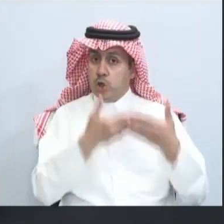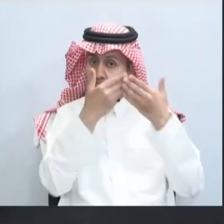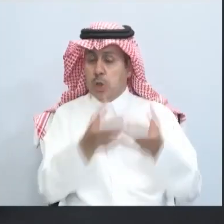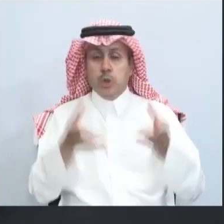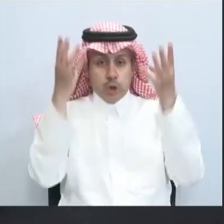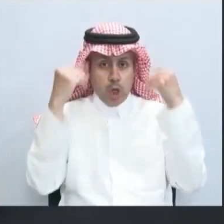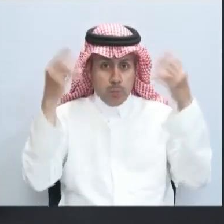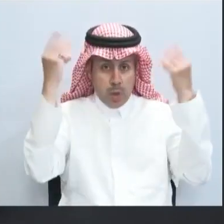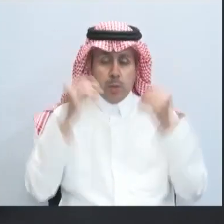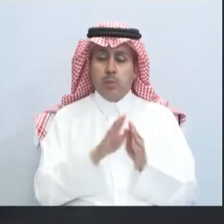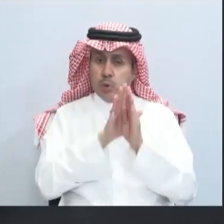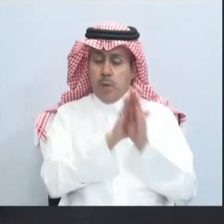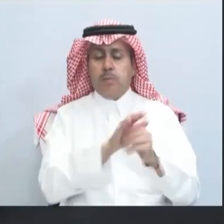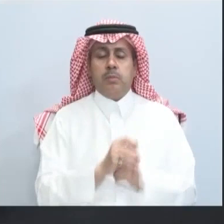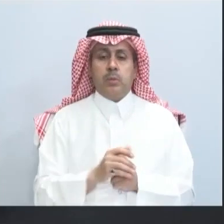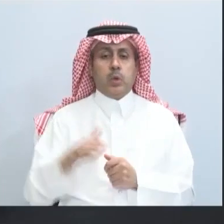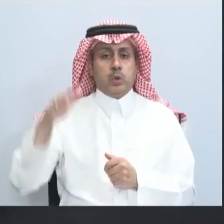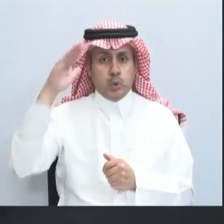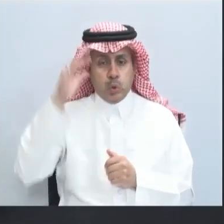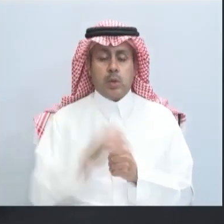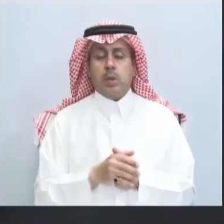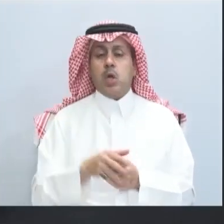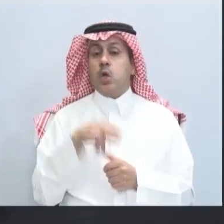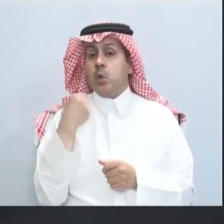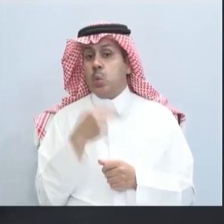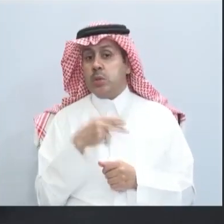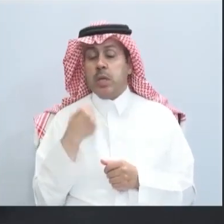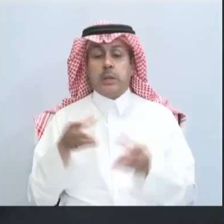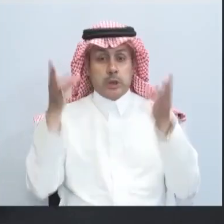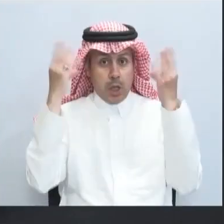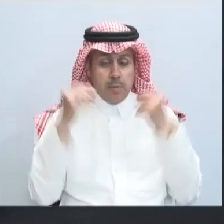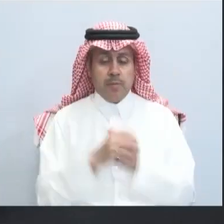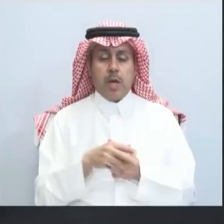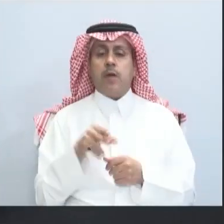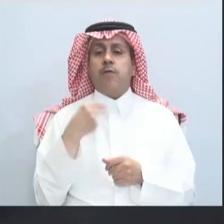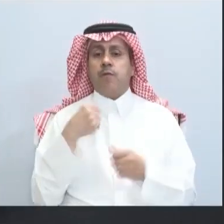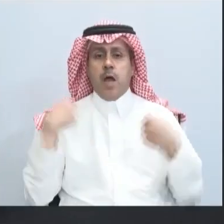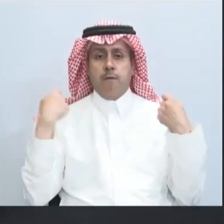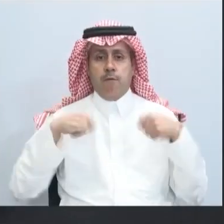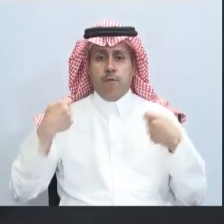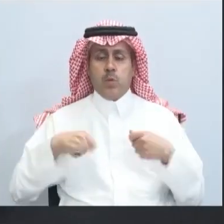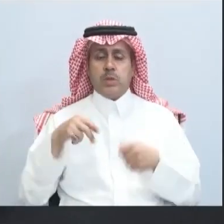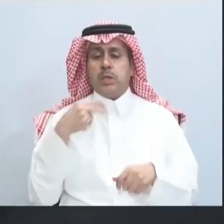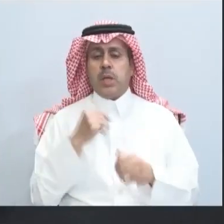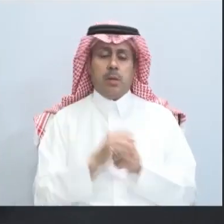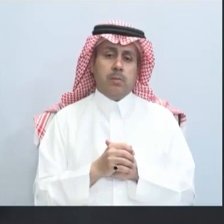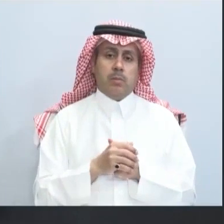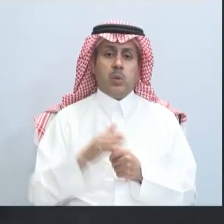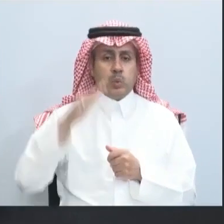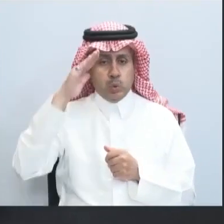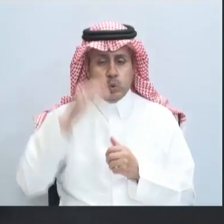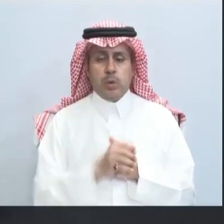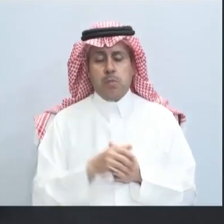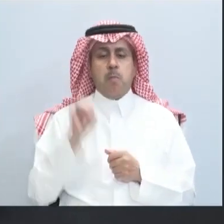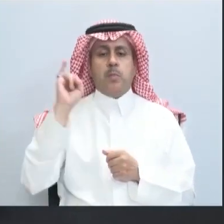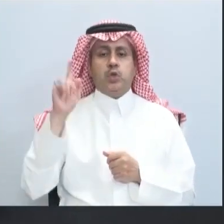للتعليم كذلكم الشكر لوزاره التعليم ممثله في وزيرها والشكر ذلك للمشرفين